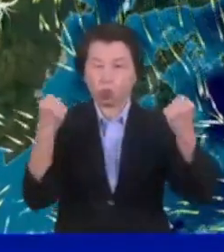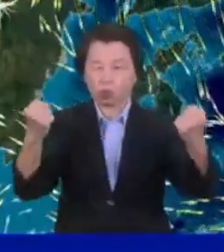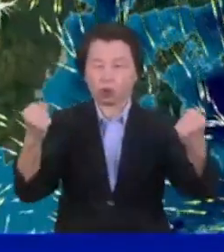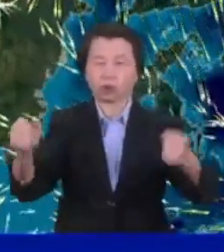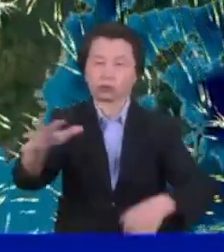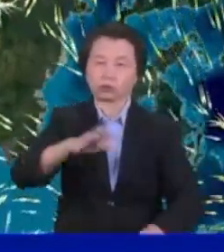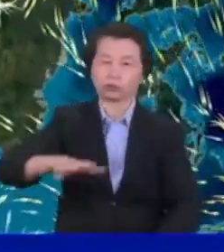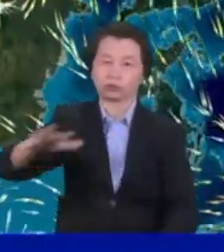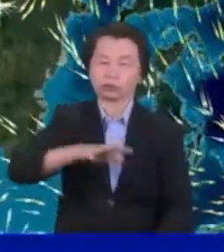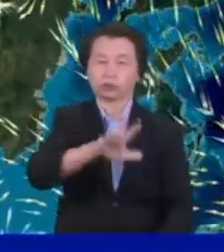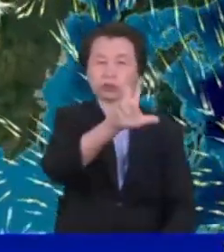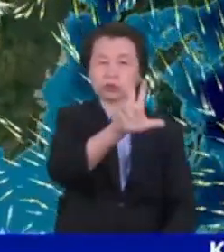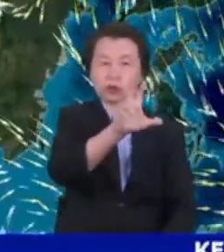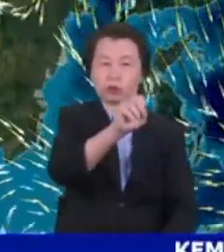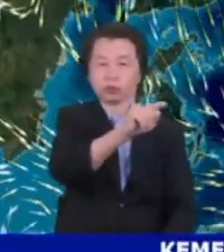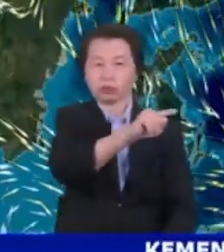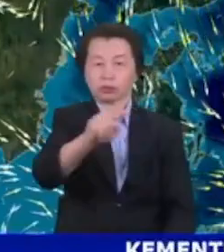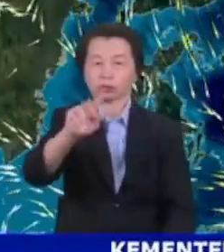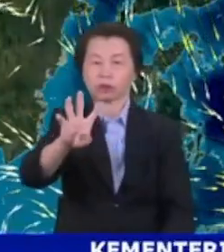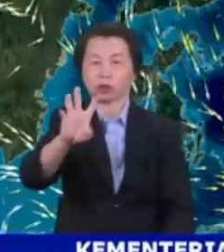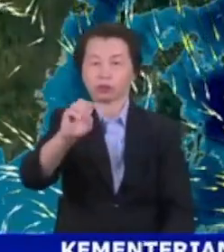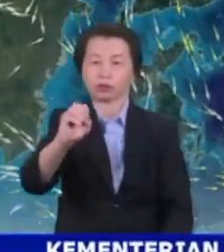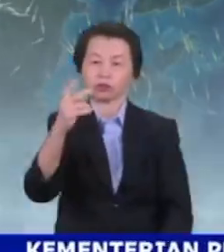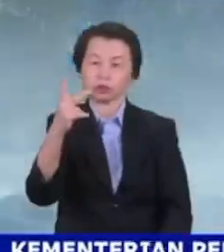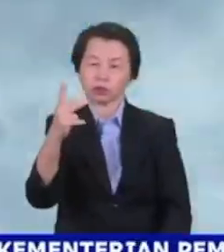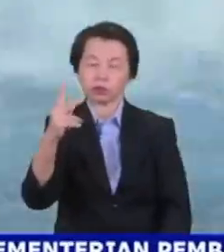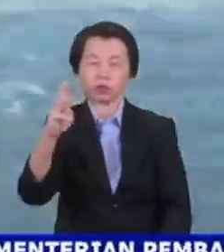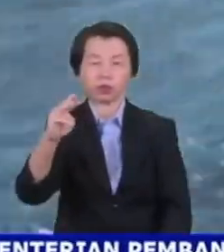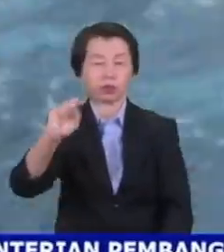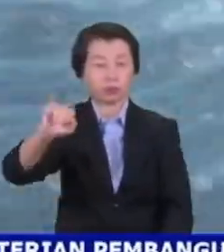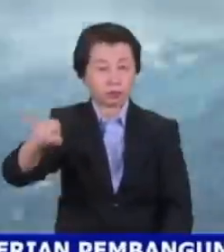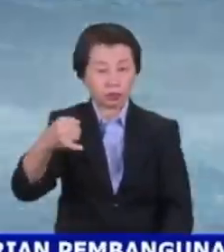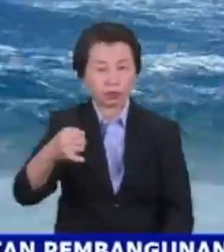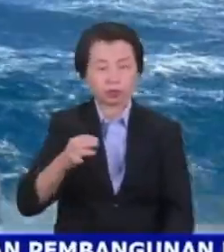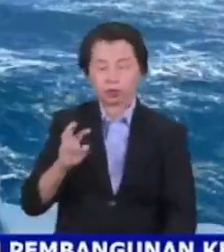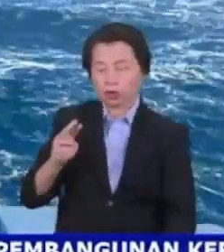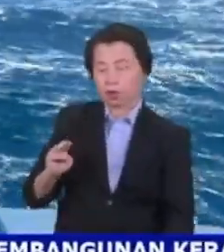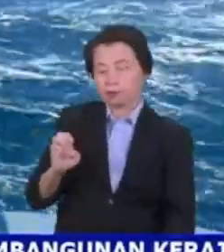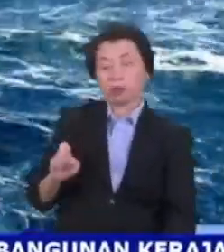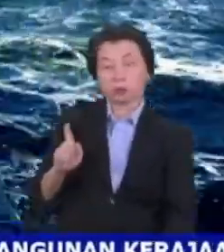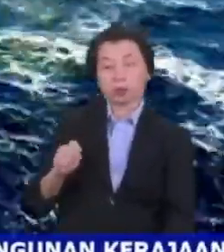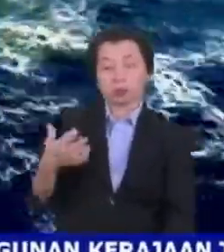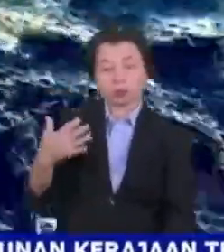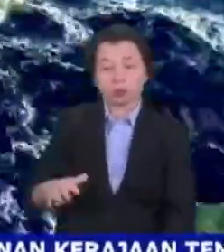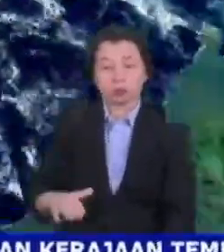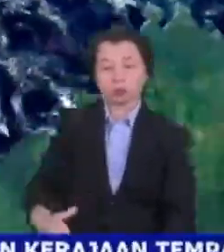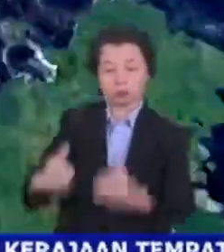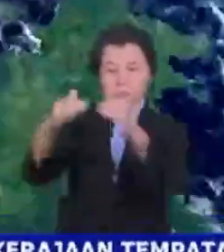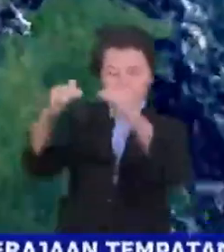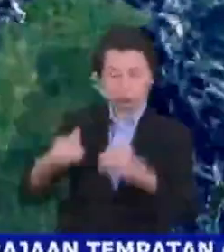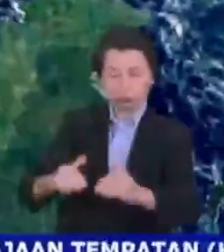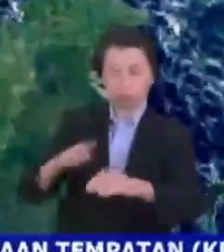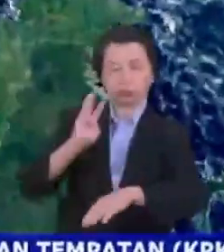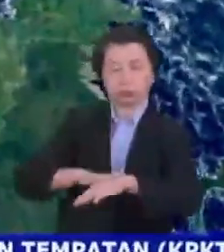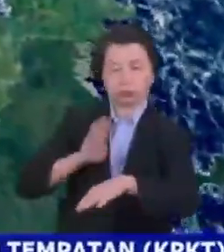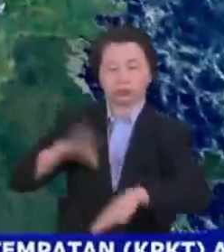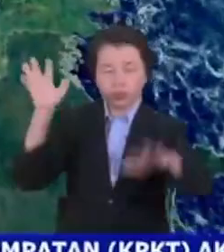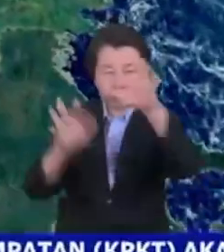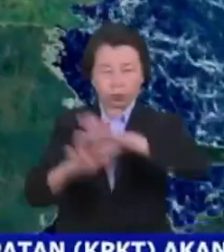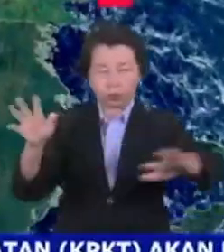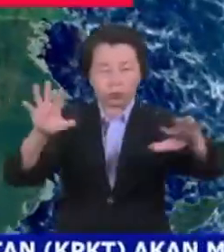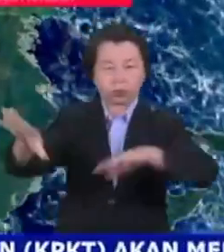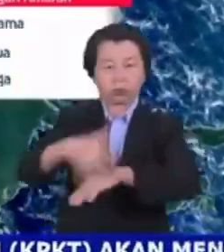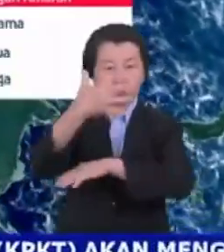iaitu sekitar 30 sehingga 40 km sejam. Met Malaysia telah pun menurun taraf amaran angin kencang dan